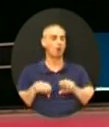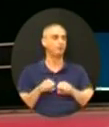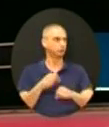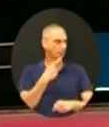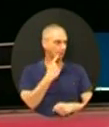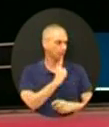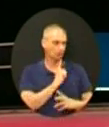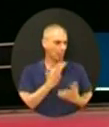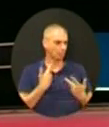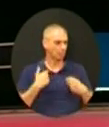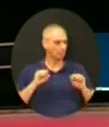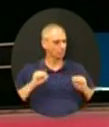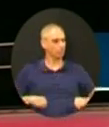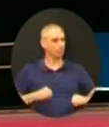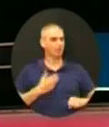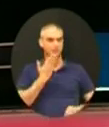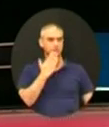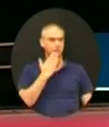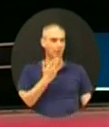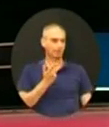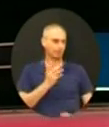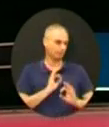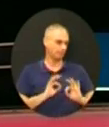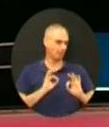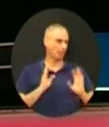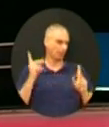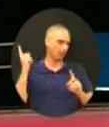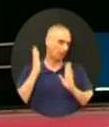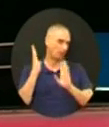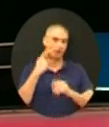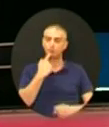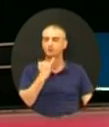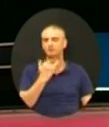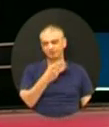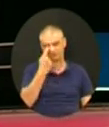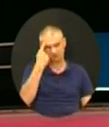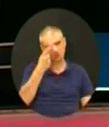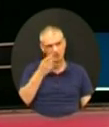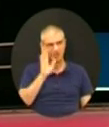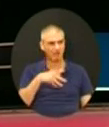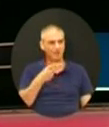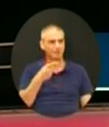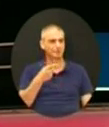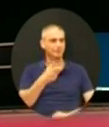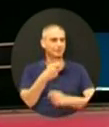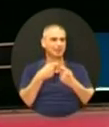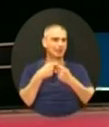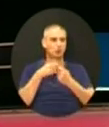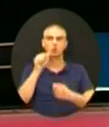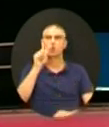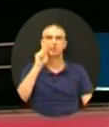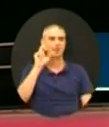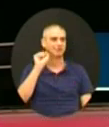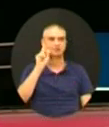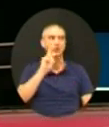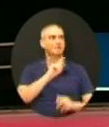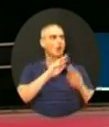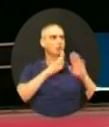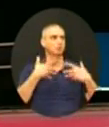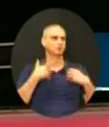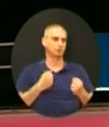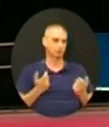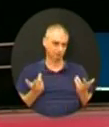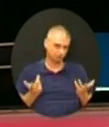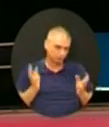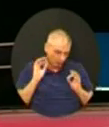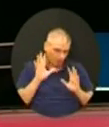מטילה ספק בריבונות הישראלית בירושלים, בעצם בשורה התחתונה. כן, אבל את יודעת, מדובר גם באונסקו ולא במועצת הביטחון, אז